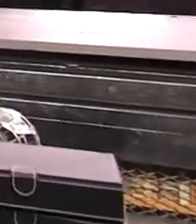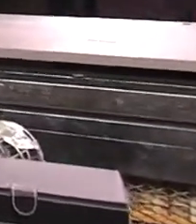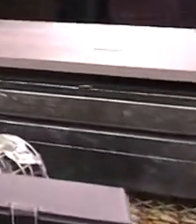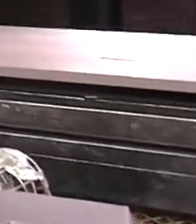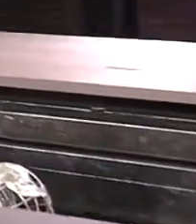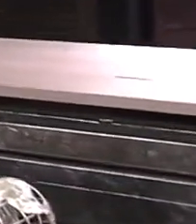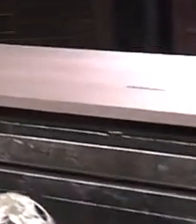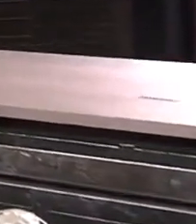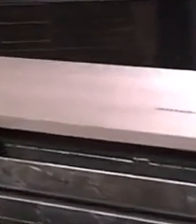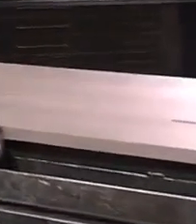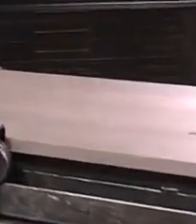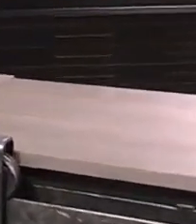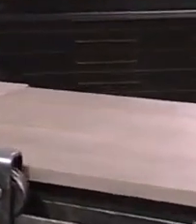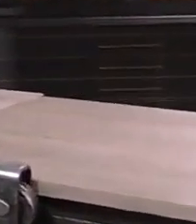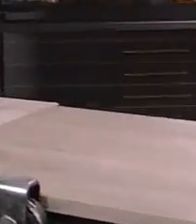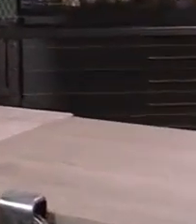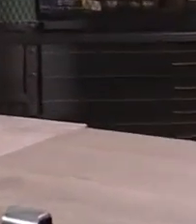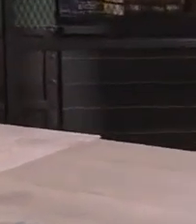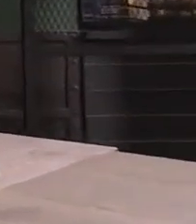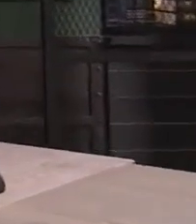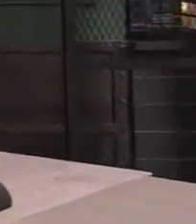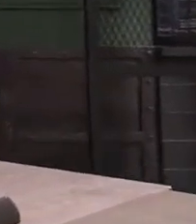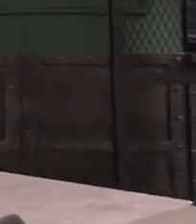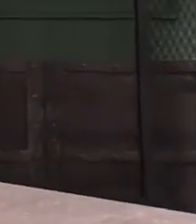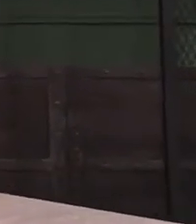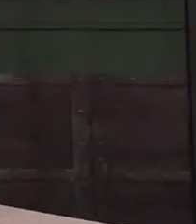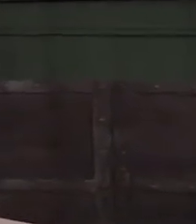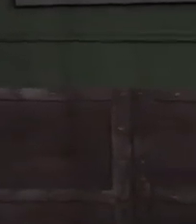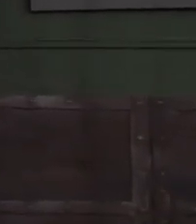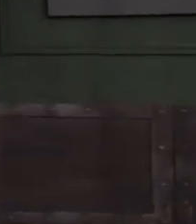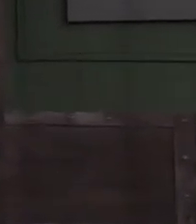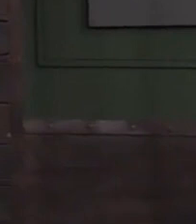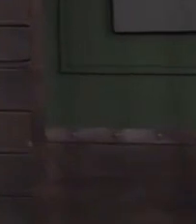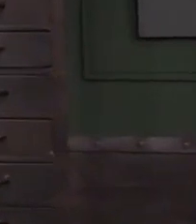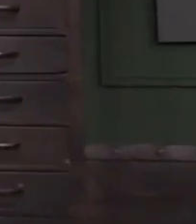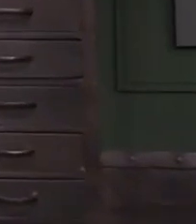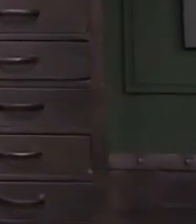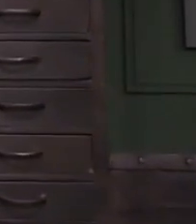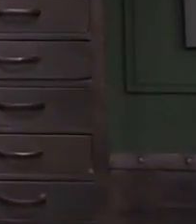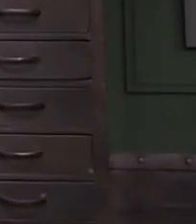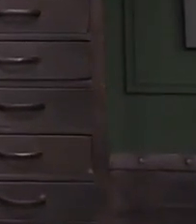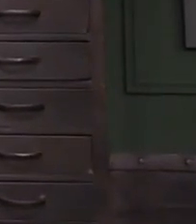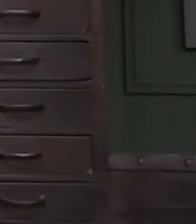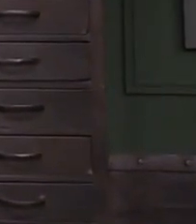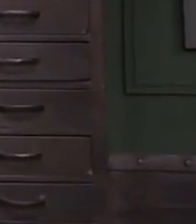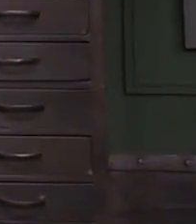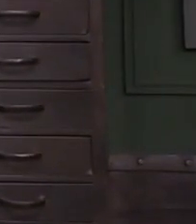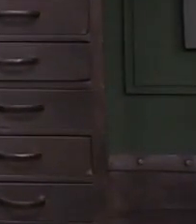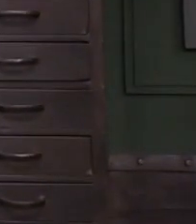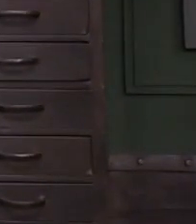추적하고 싶으십니까? 그렇다면 사반 채널을 구독해주세요. 지금까지 이자연 기자였습니다.